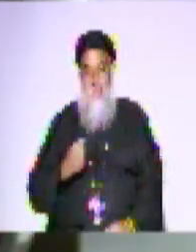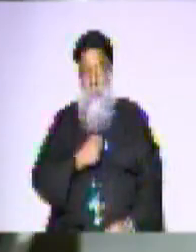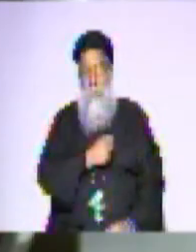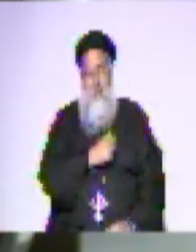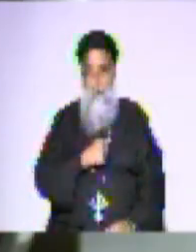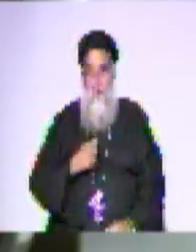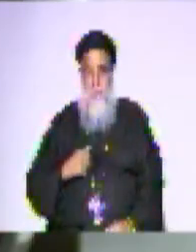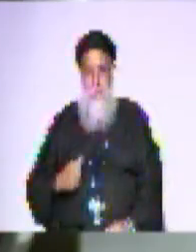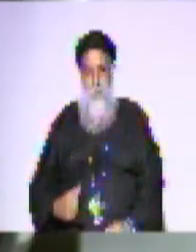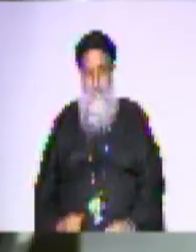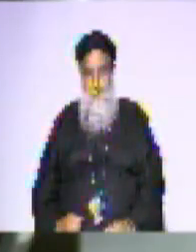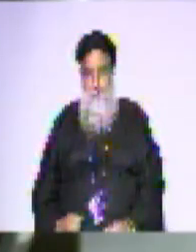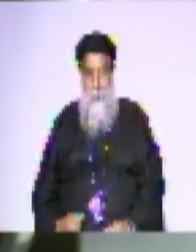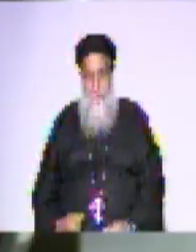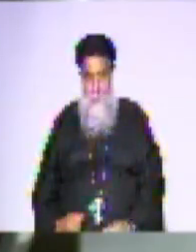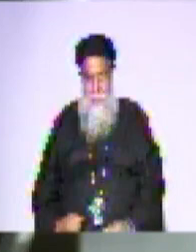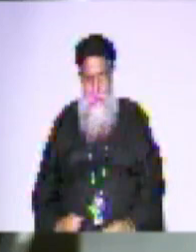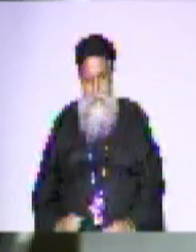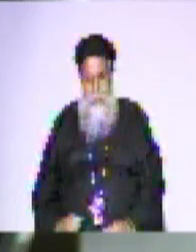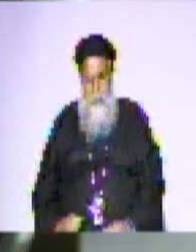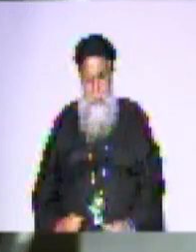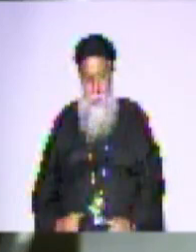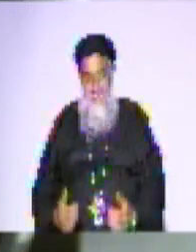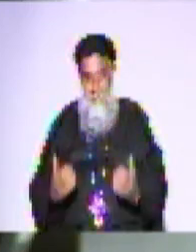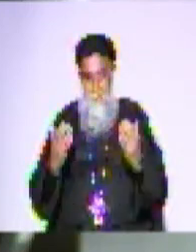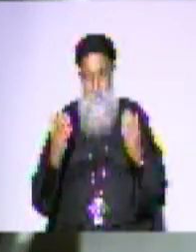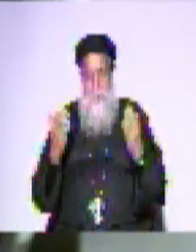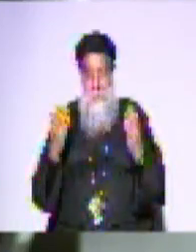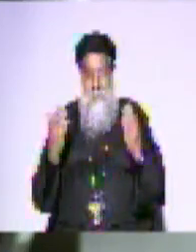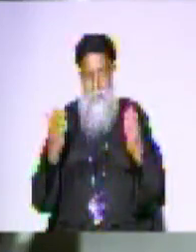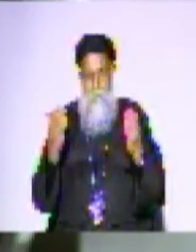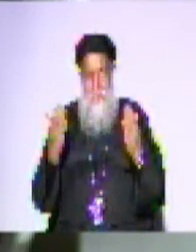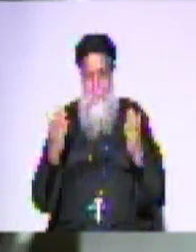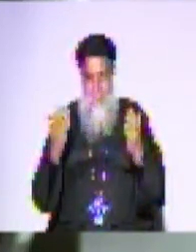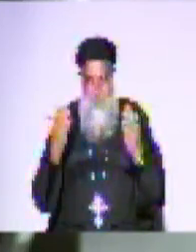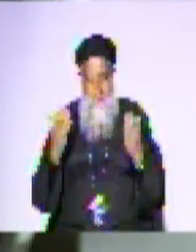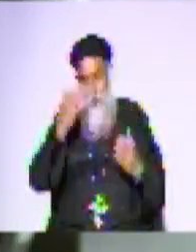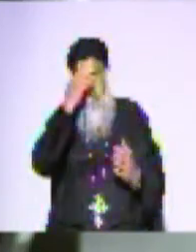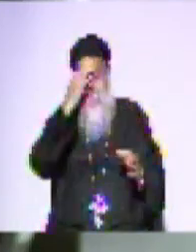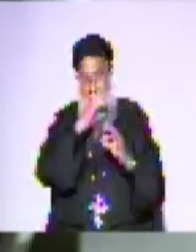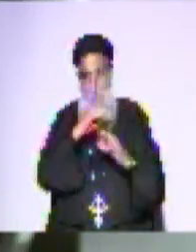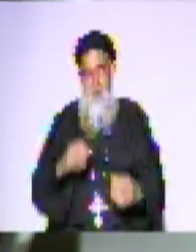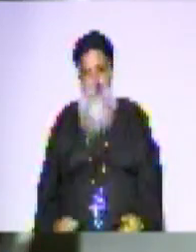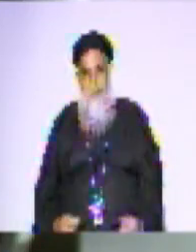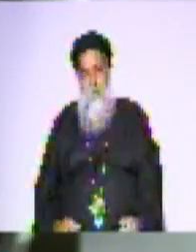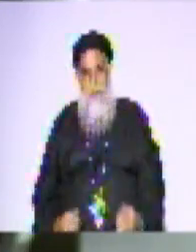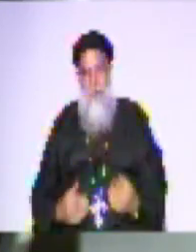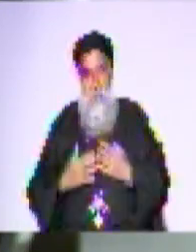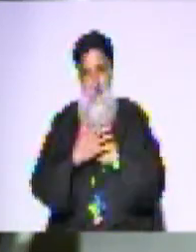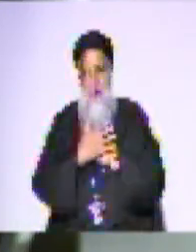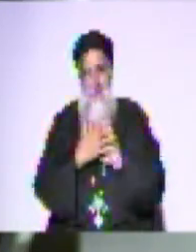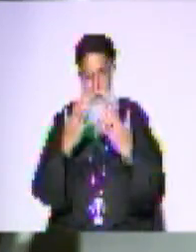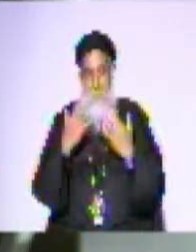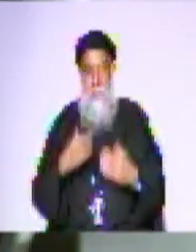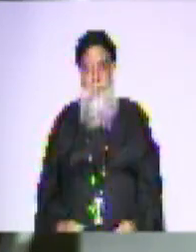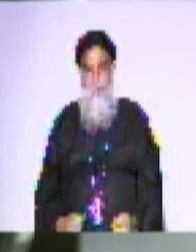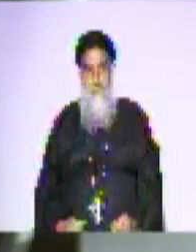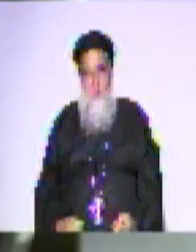عشان نتأكد من وجود كانسر ولا ما فيش، على سيدنا صلي لي. سلامتك ألف سلامة حبيبي، ربنا يشفيك. وطالب